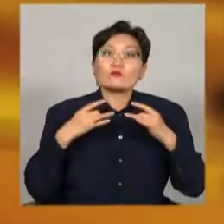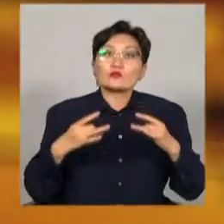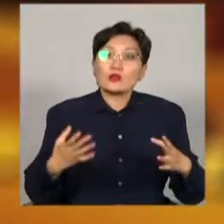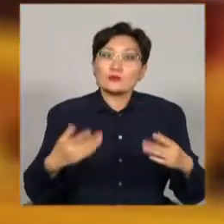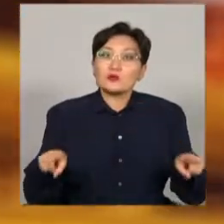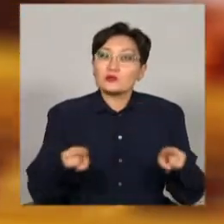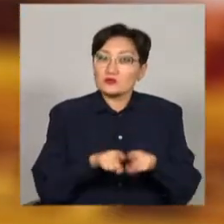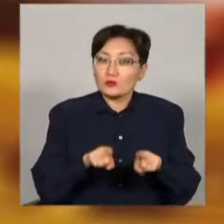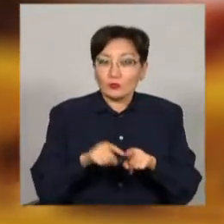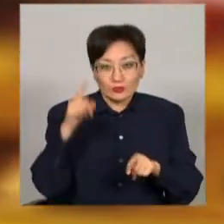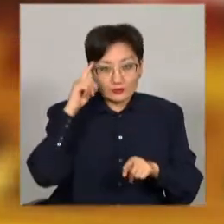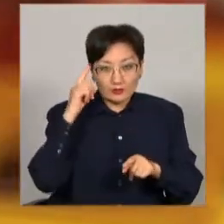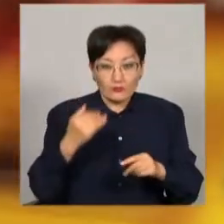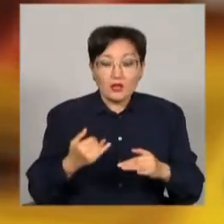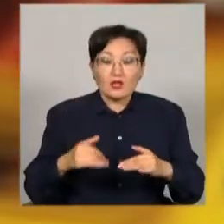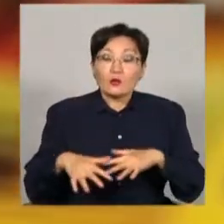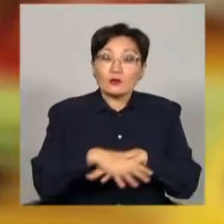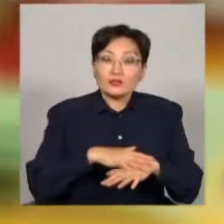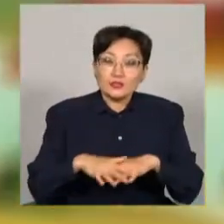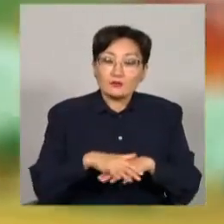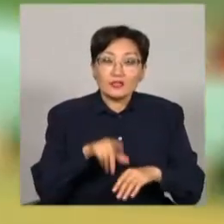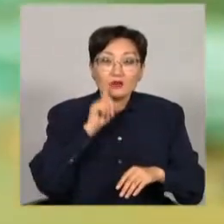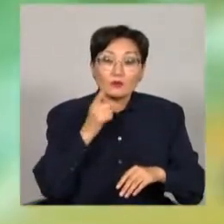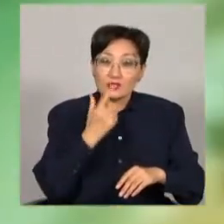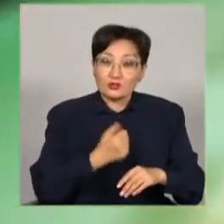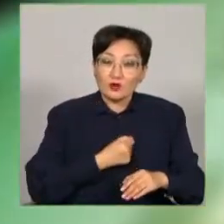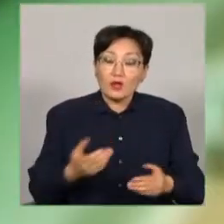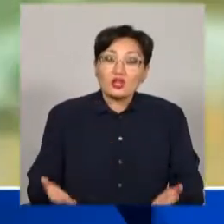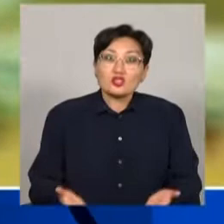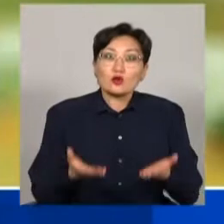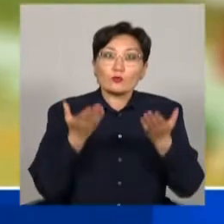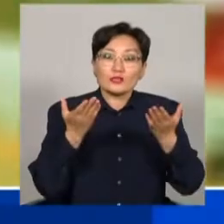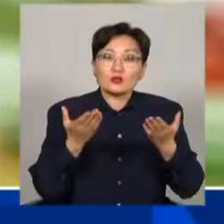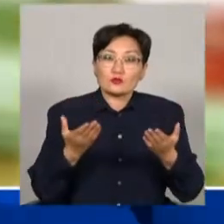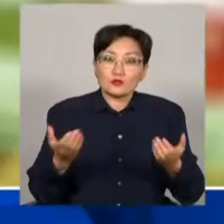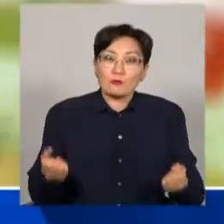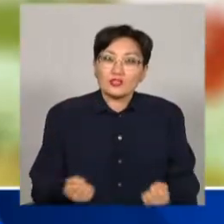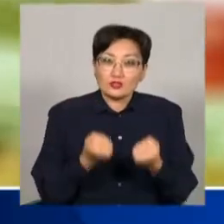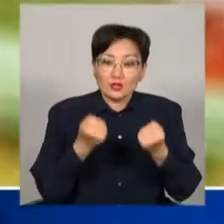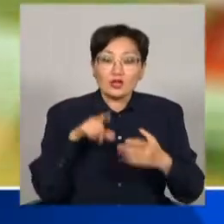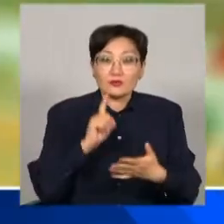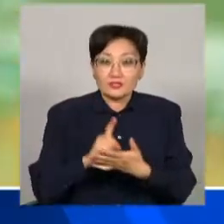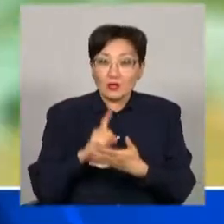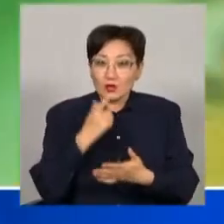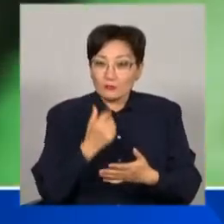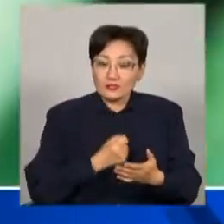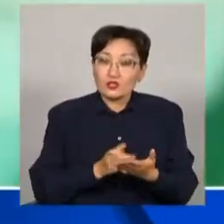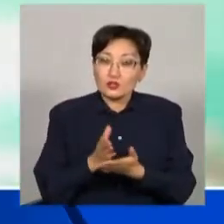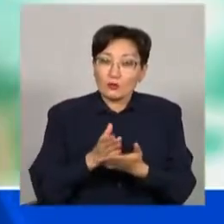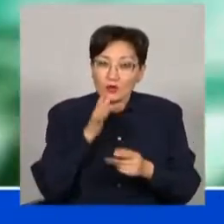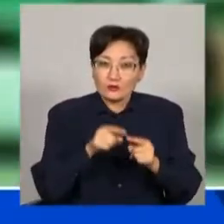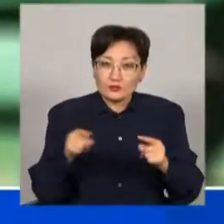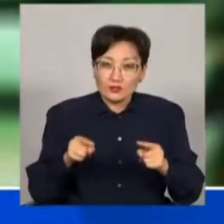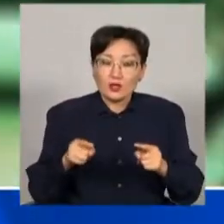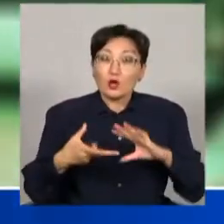өтіп жатырма дерсің. Қаумалаған жұртшылық жас сарбазды жоғары көтеріп, рух береді. Бұнда міндетті әскери қызмет мерзімі